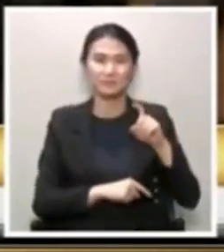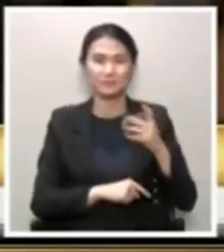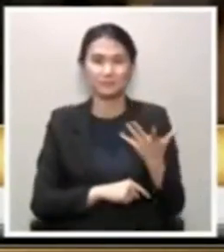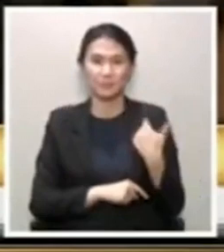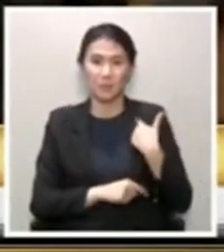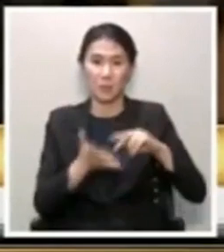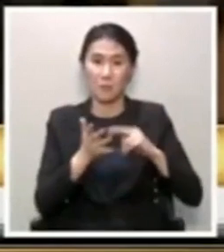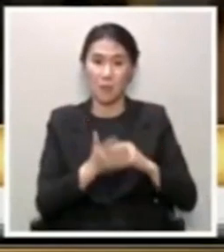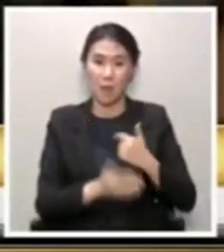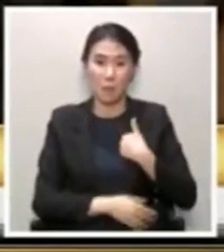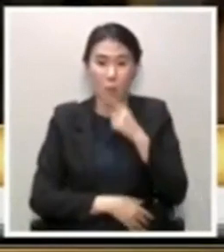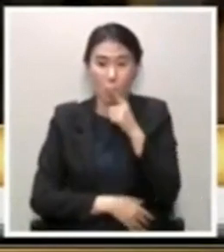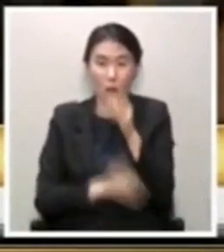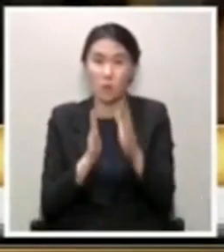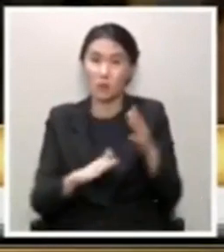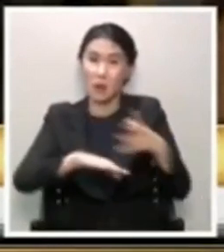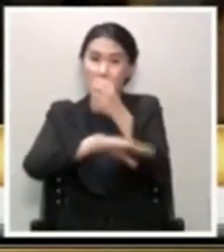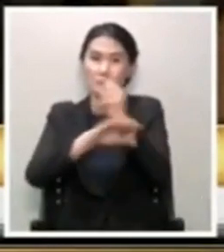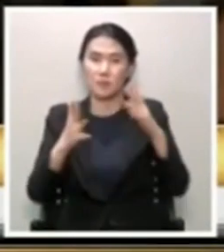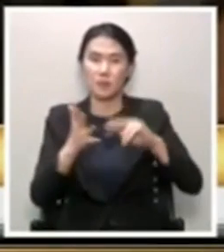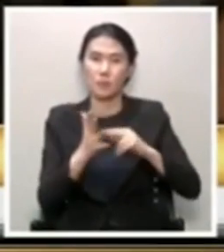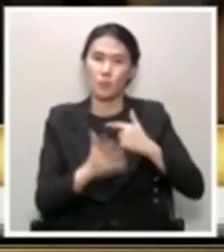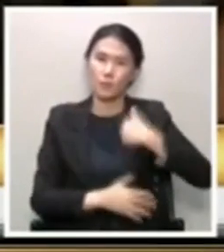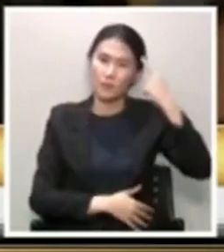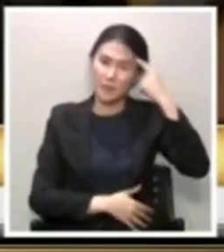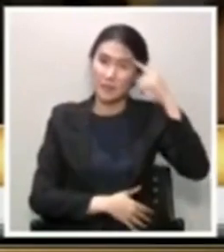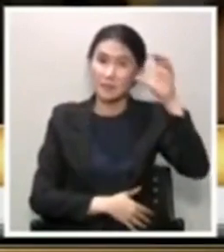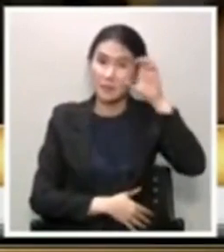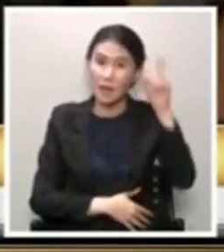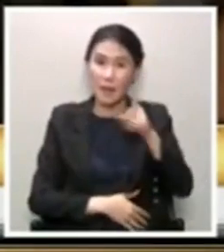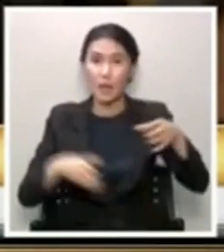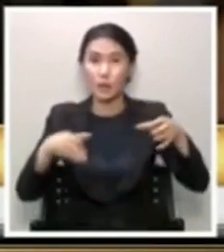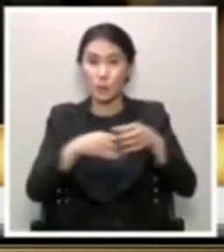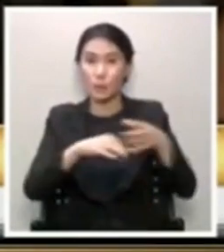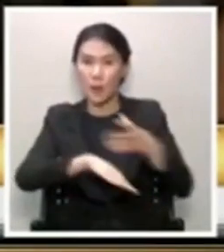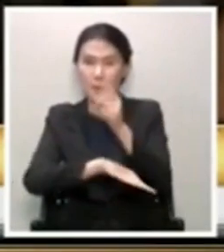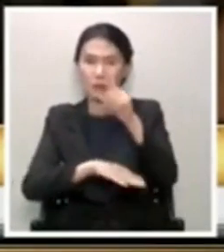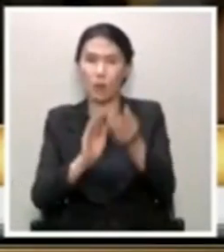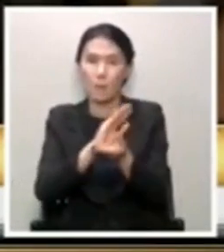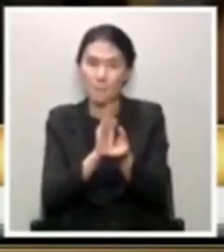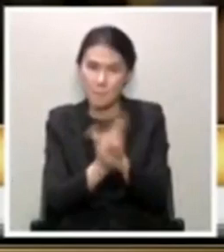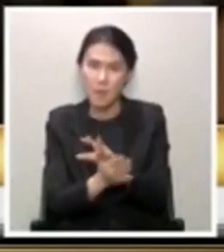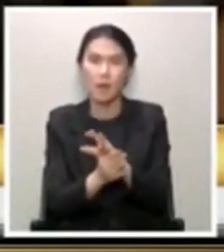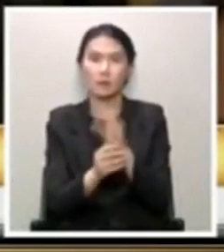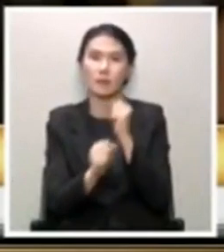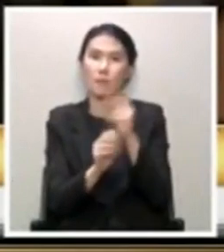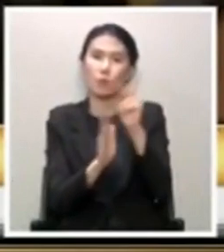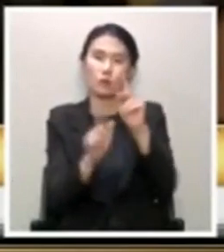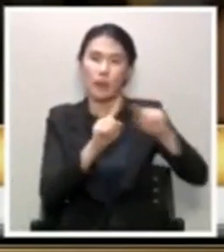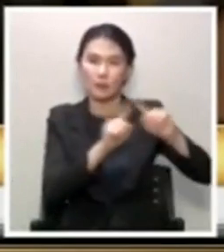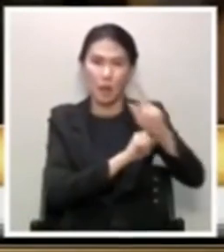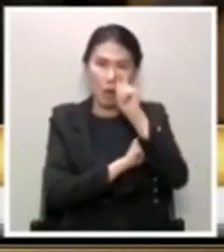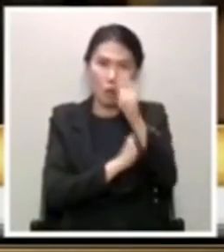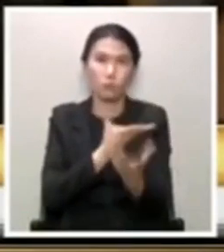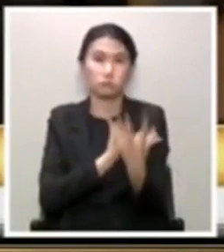ยโทษตําหนินักการเมืองไม่เคยตําหนิพรรคการเมืองผมเชื่อจริงๆว่านักการเมืองและพรรคการเมืองพร้อมปรับเข้ากับทุกกติกาถ้